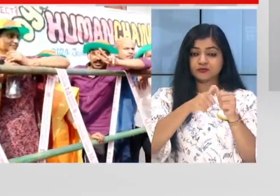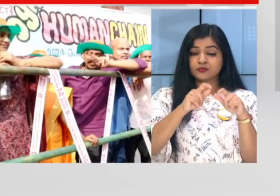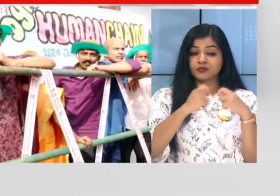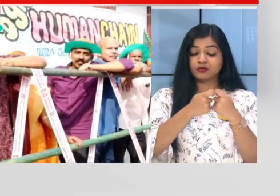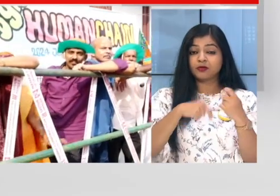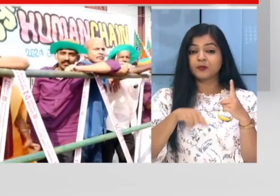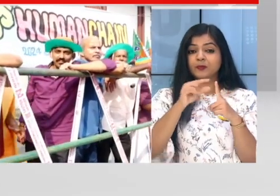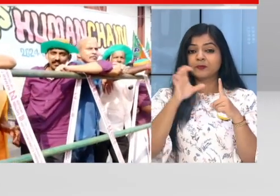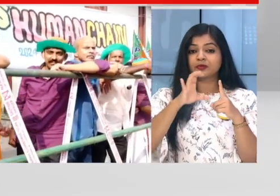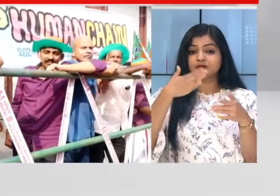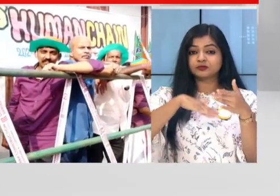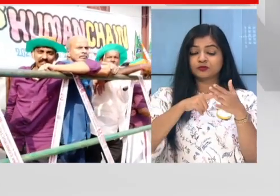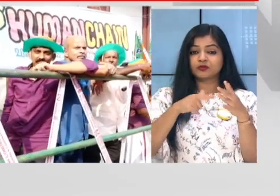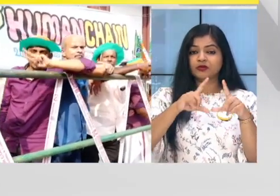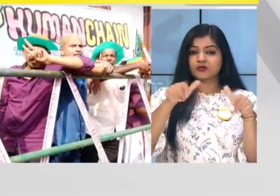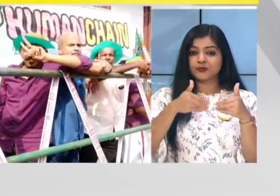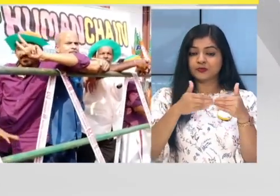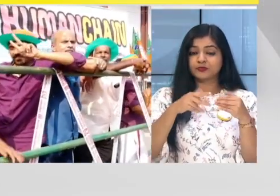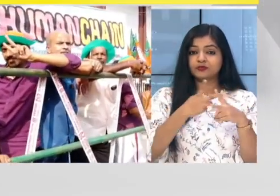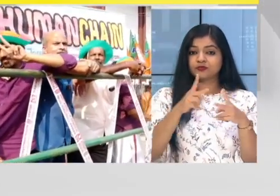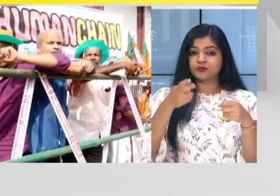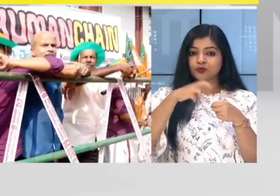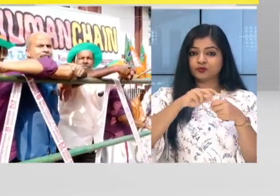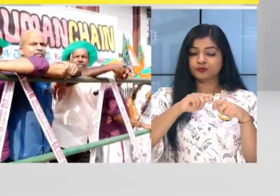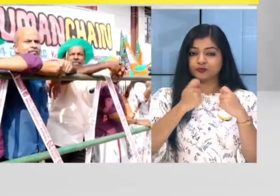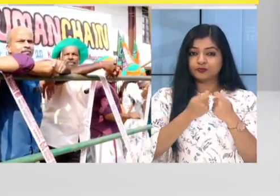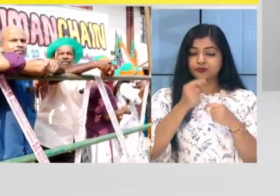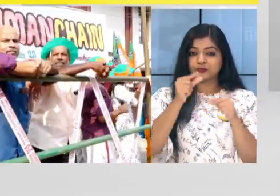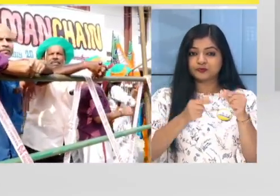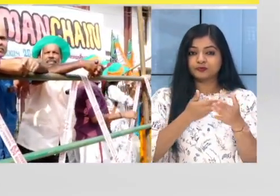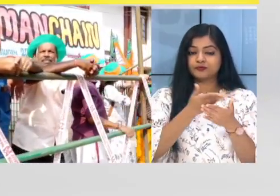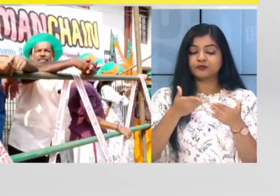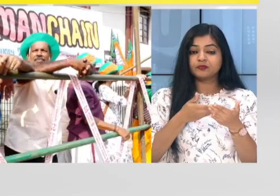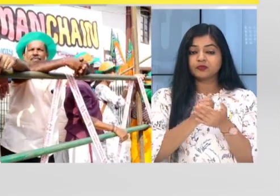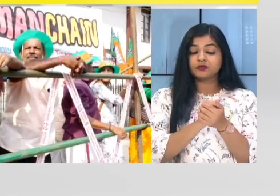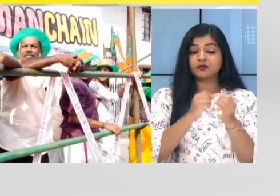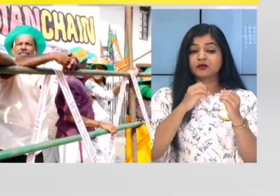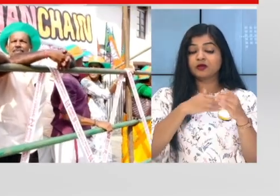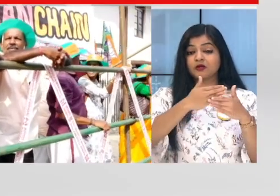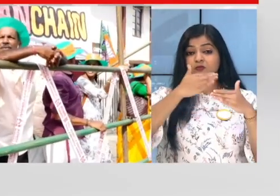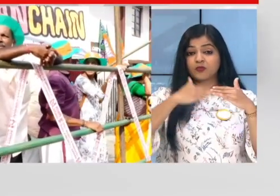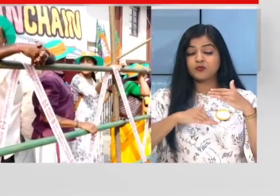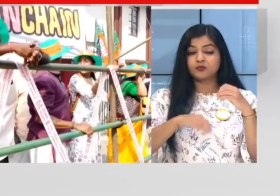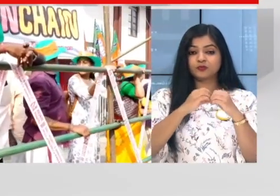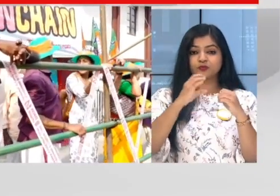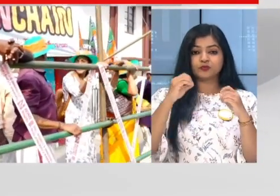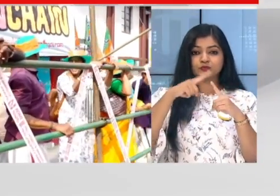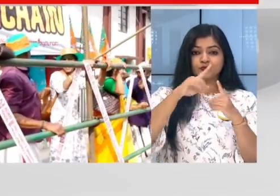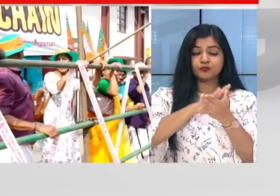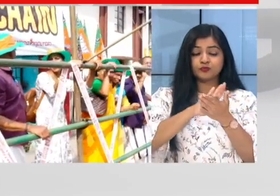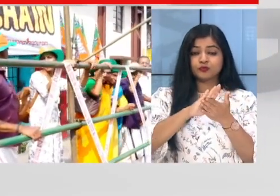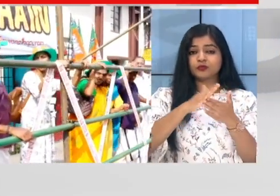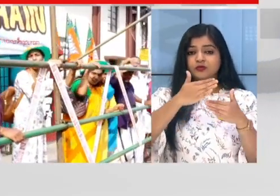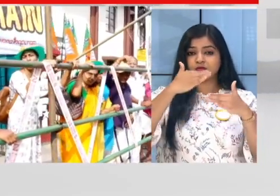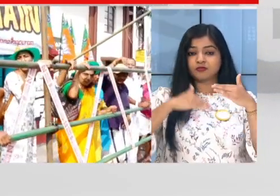തലത്തിലുള്ള കമ്മിറ്റികളിൽ നിന്ന് അതുപോലെ തന്നെ ഈ ബൂത്ത് ലെവൽ കമ്മിറ്റികളിൽ നിന്നൊക്കെ ചേരുന്ന ആളുകളുടെ ഒരു ഗ്രൂപ്പാണ്